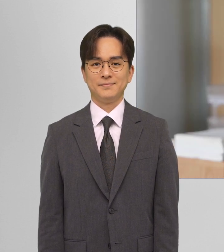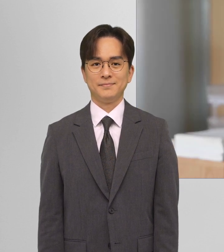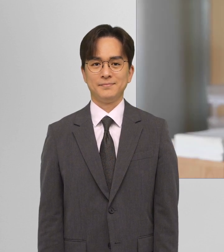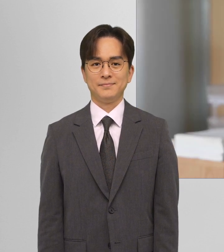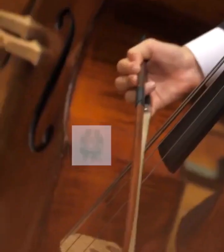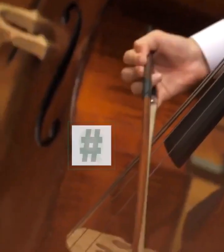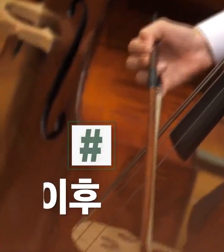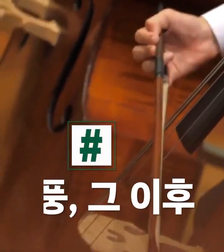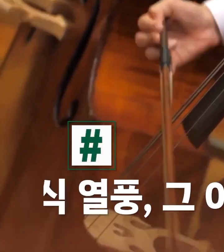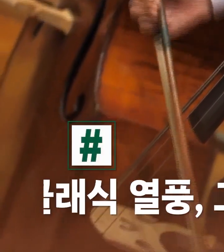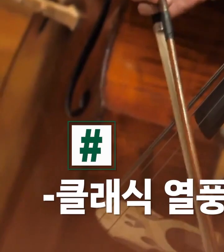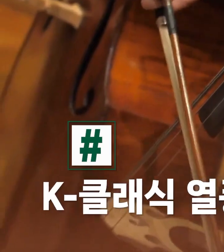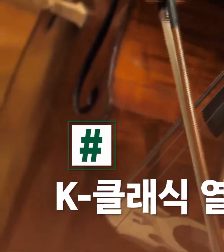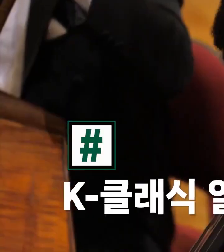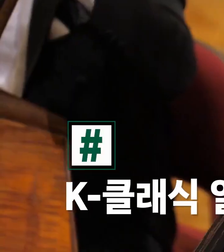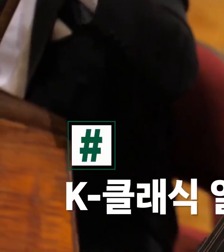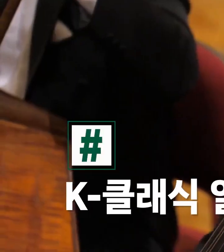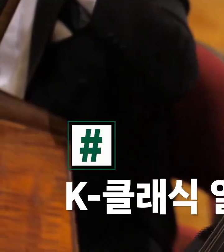합니다.